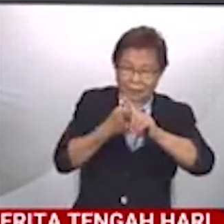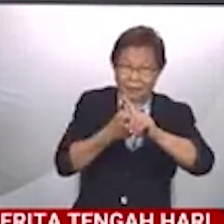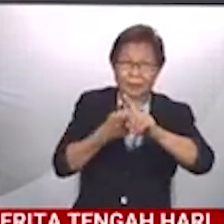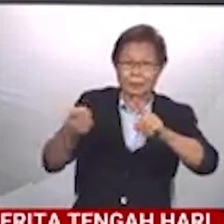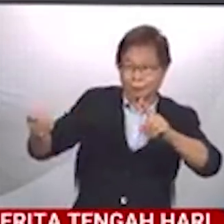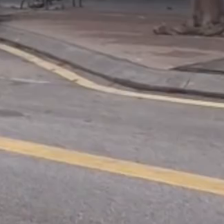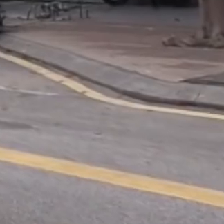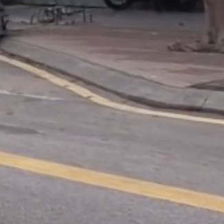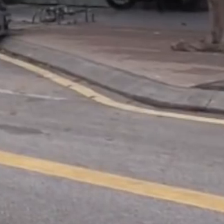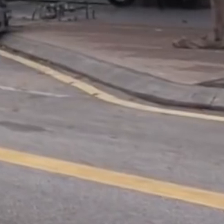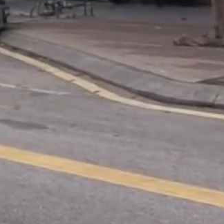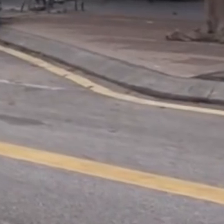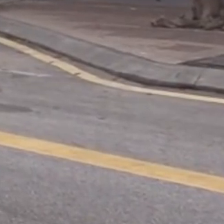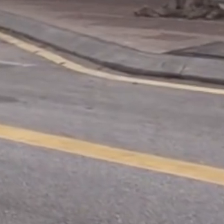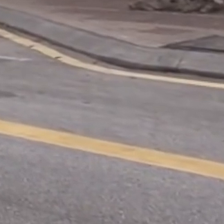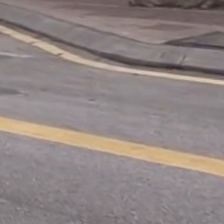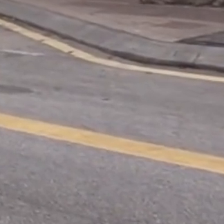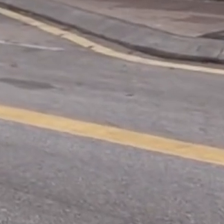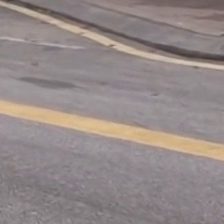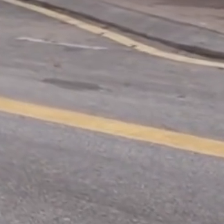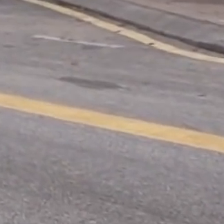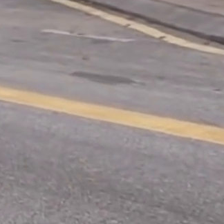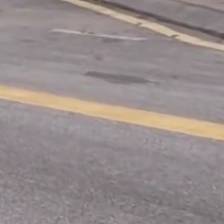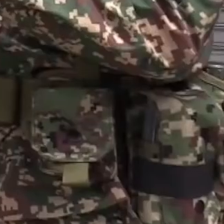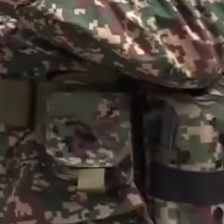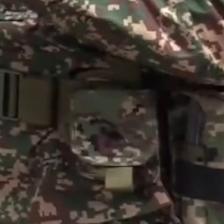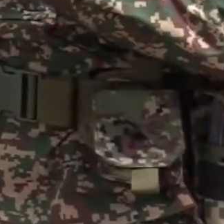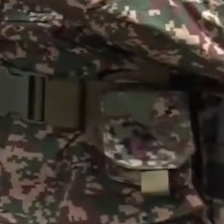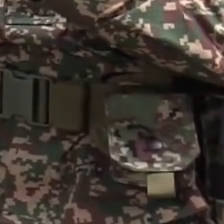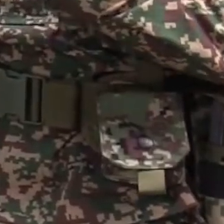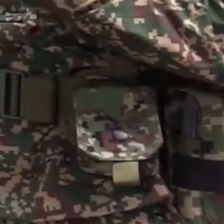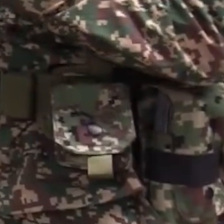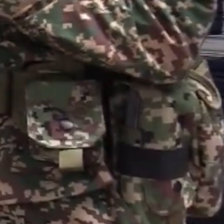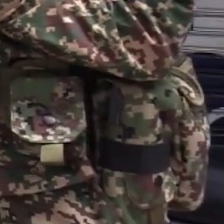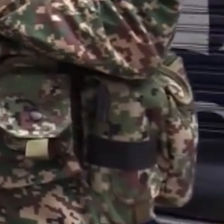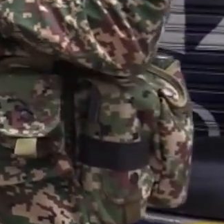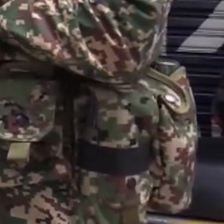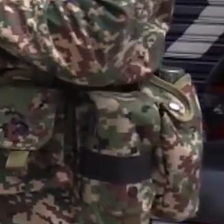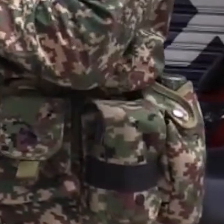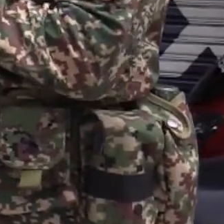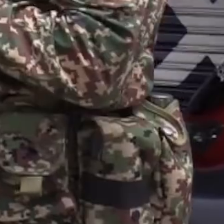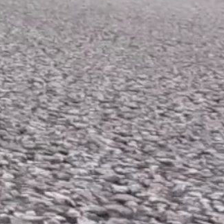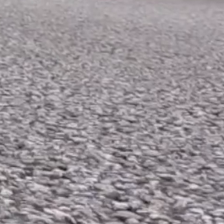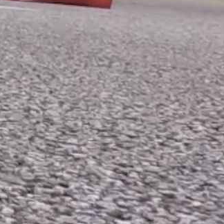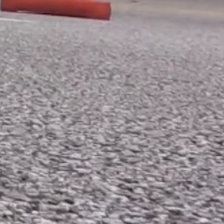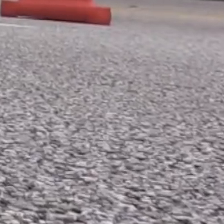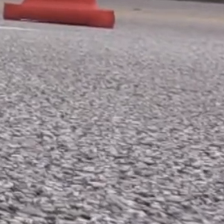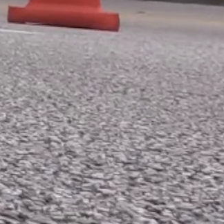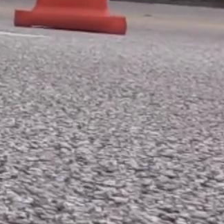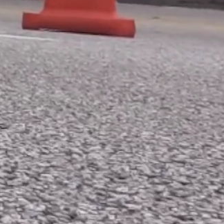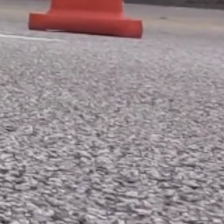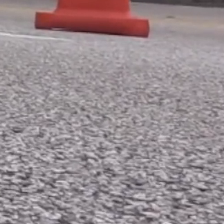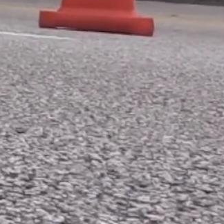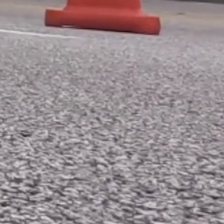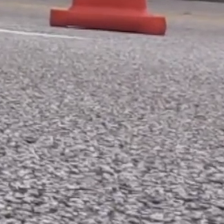yang dilaksanakan oleh pihak polis dan tentera yang terkini ialah hampir 90%. Walaupun